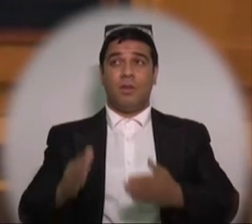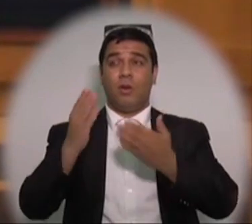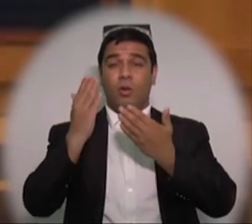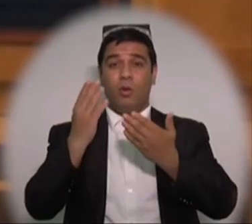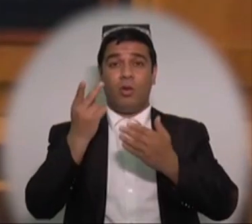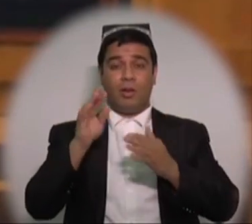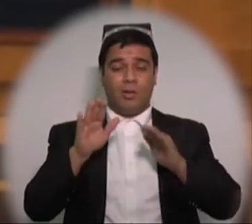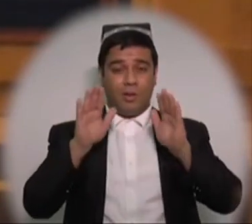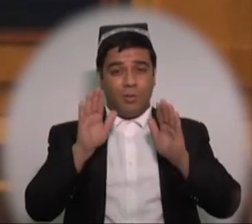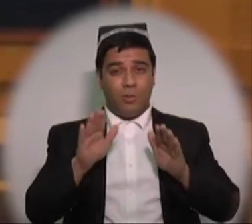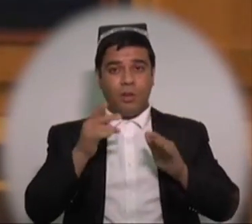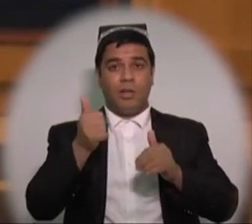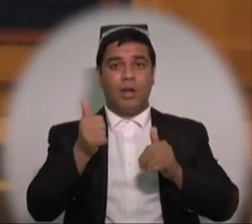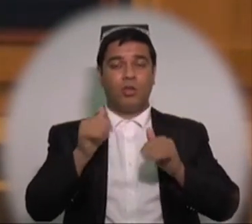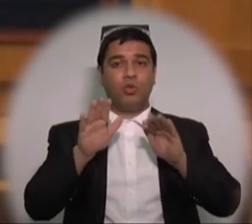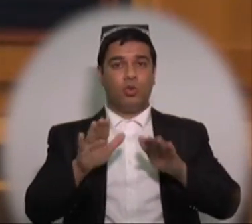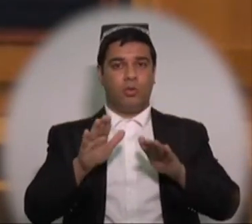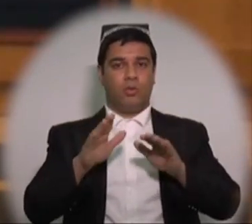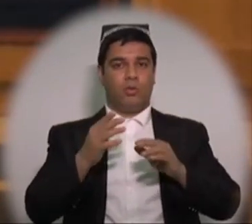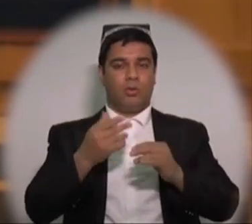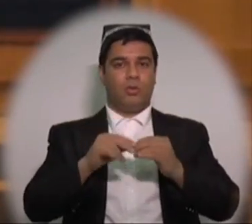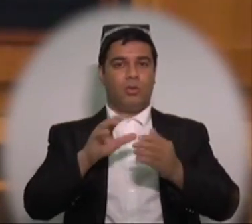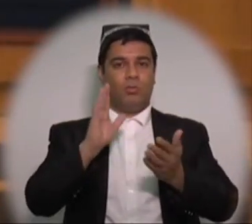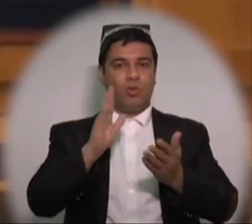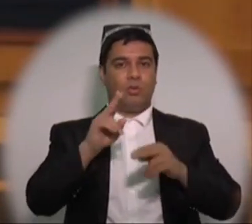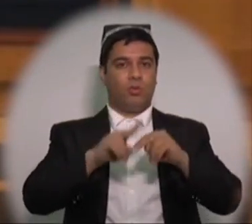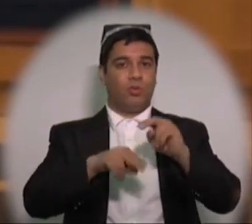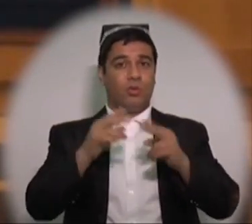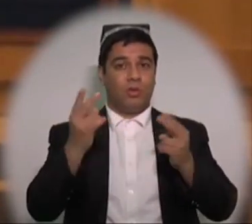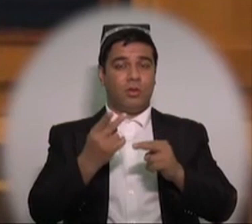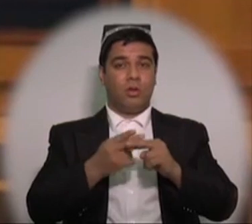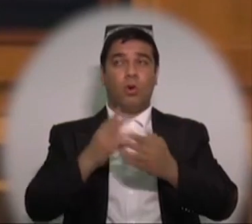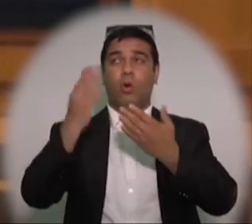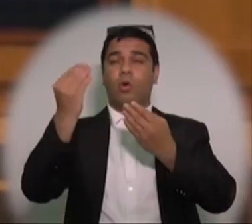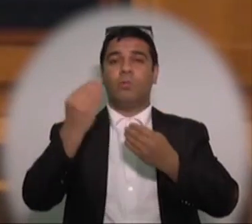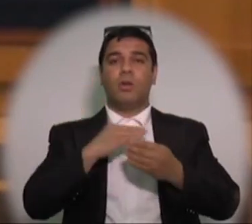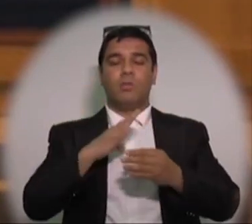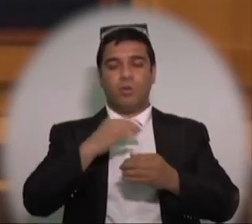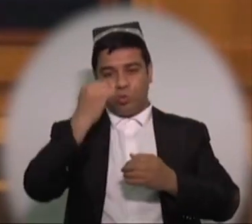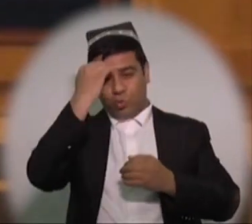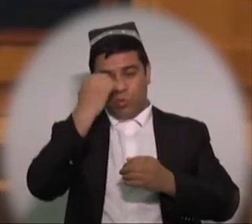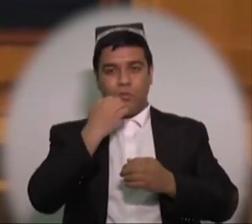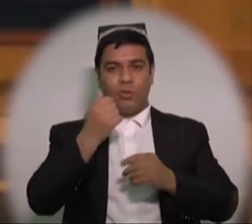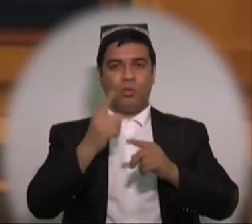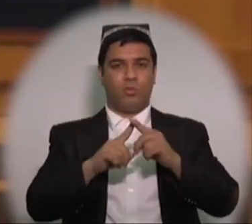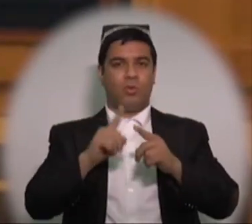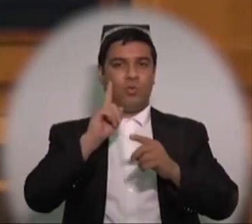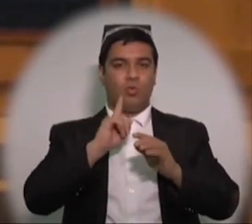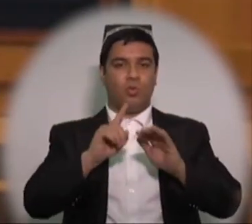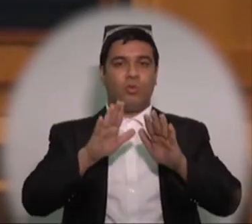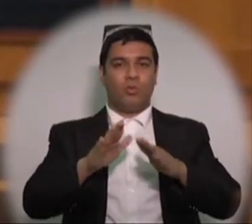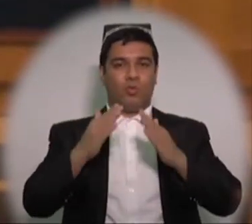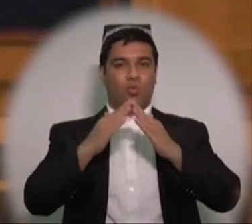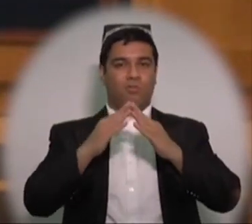Allohning ibodati uchun yaxshi bir joy tayyorlab olaylik. Allohni bergan ne'matlariga shukr qilish uchun qulay bir maskan